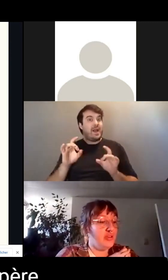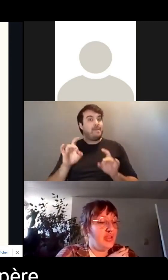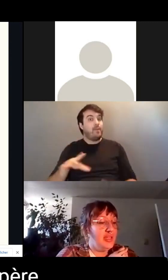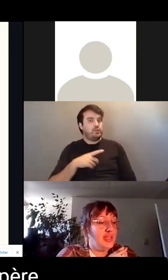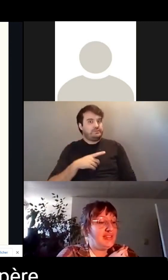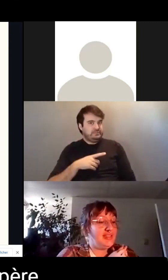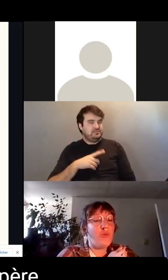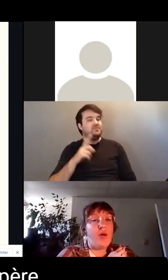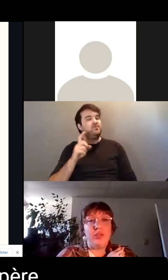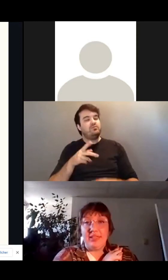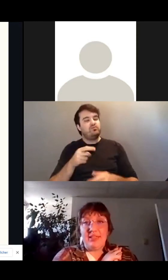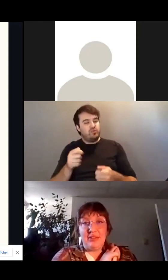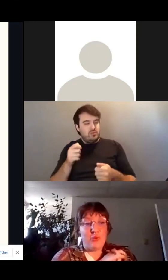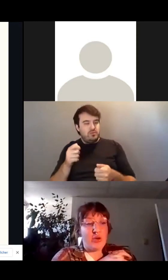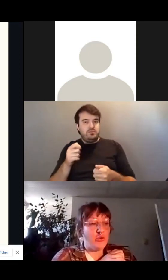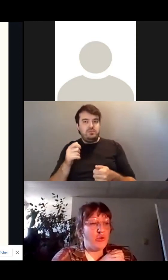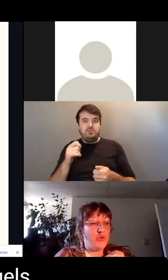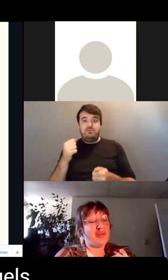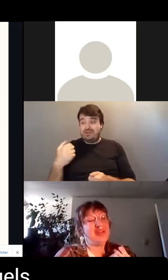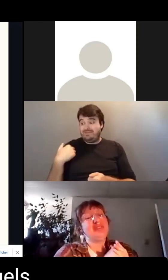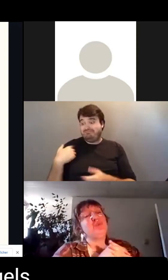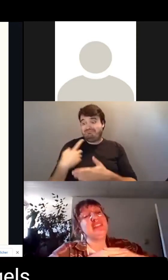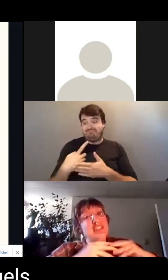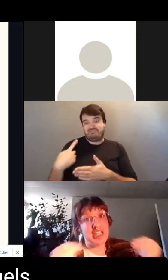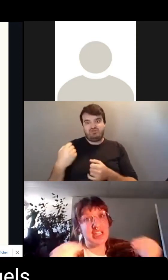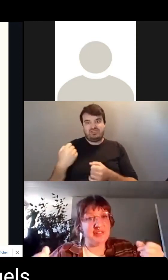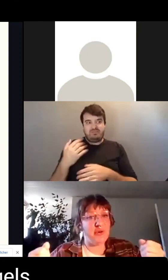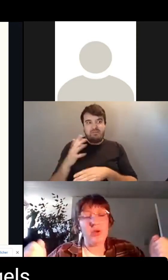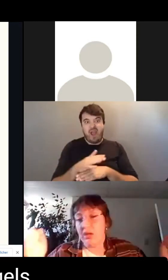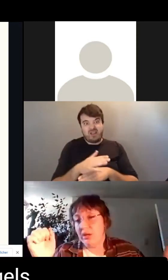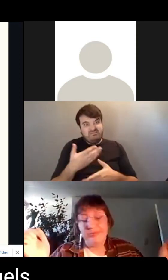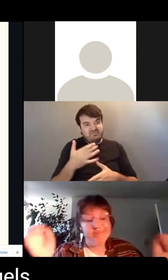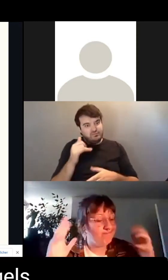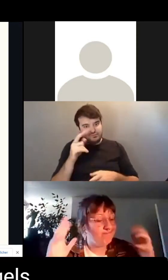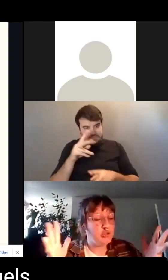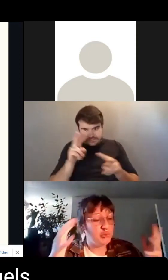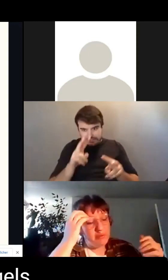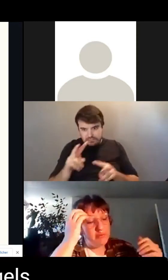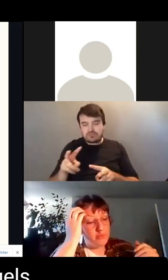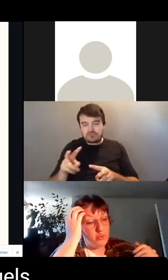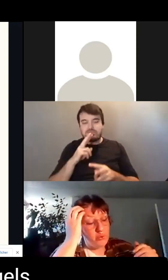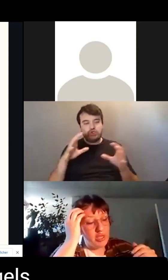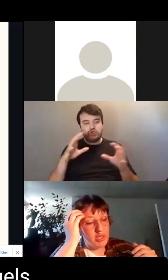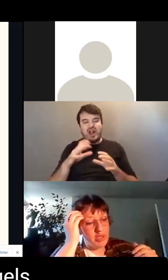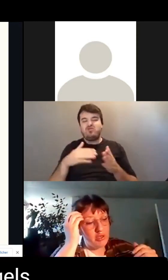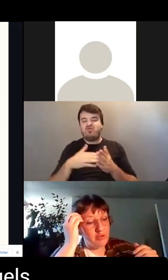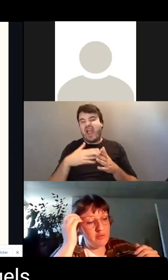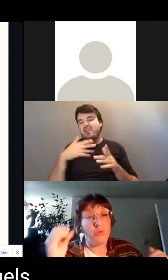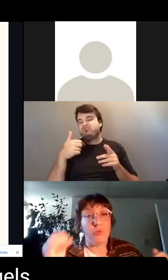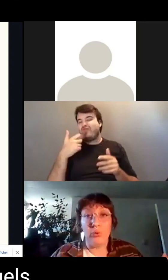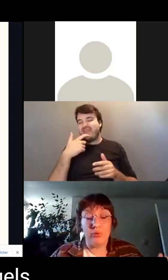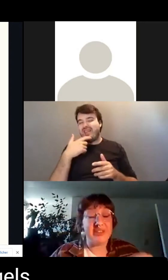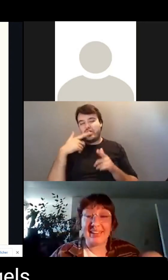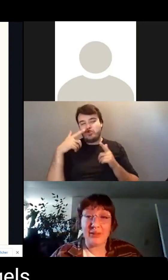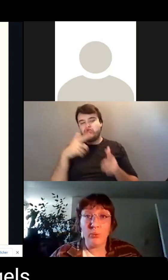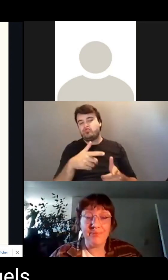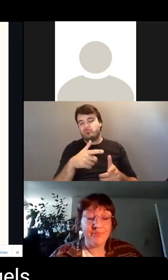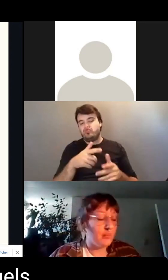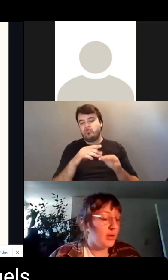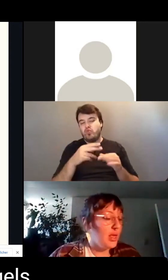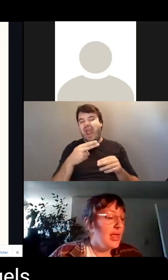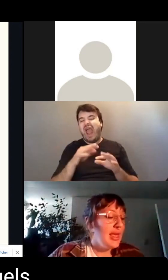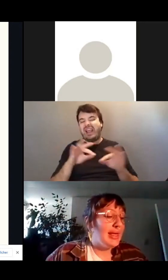eu qui sont morts dans les derniers froids qu'on a eus. Mais vraiment, c'est plus les gels qui vont tuer vos